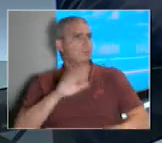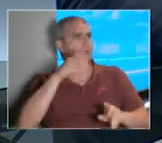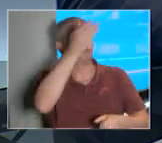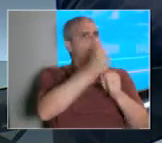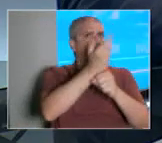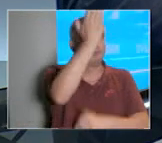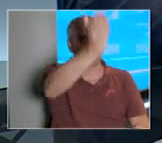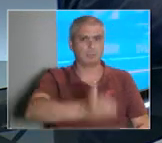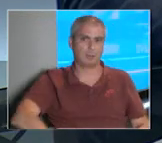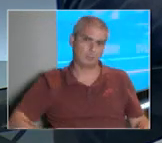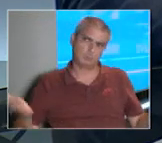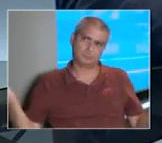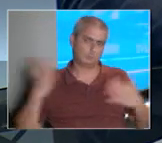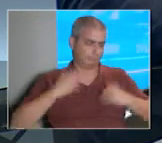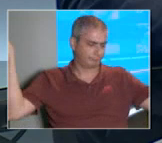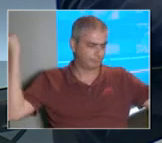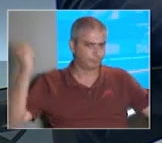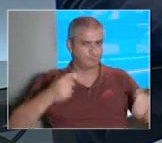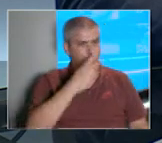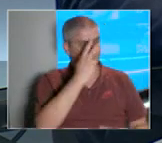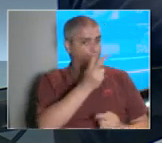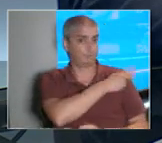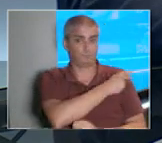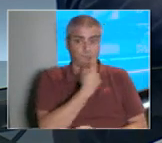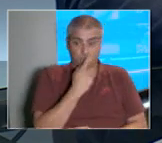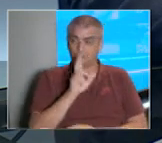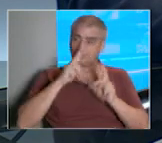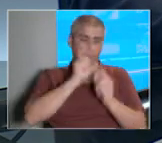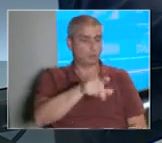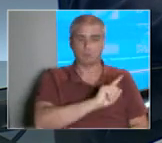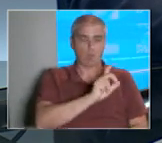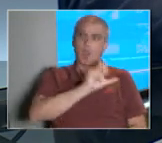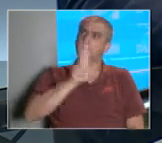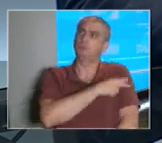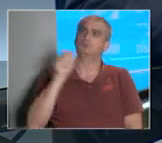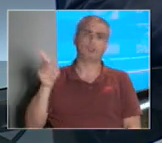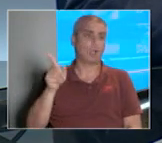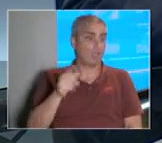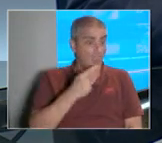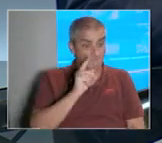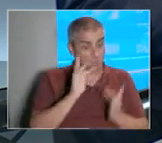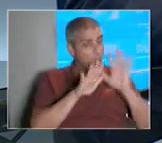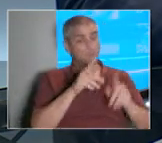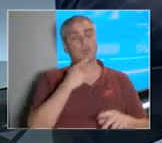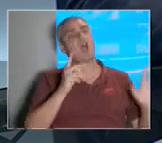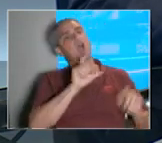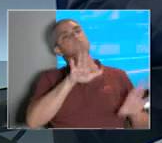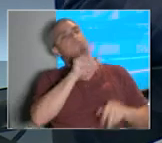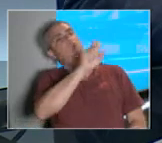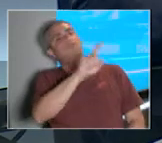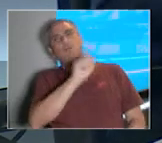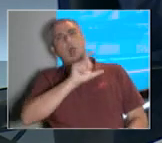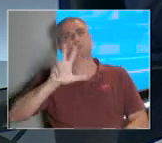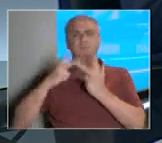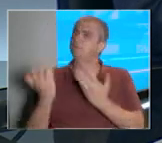הזאת עסוקה. שמדובר במשטרה, שמדובר ברשויות אכיפת החוק, אתה אומר, הציבור אשם לא להאשים את המשטרה. כשמדובר מול הממשלה, אתה אומר, הממשלה אשמה לא